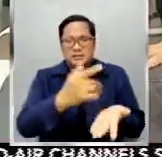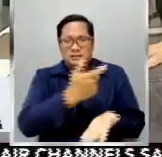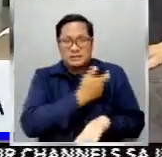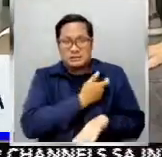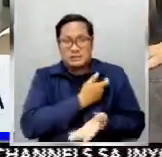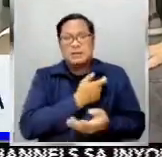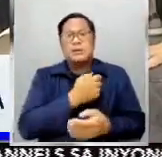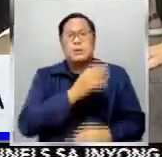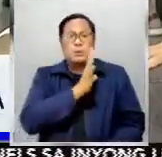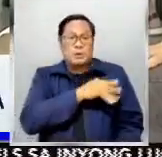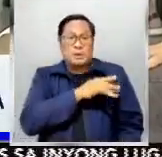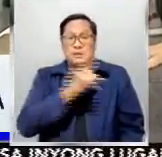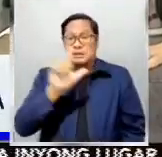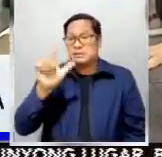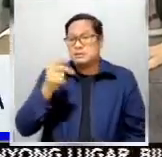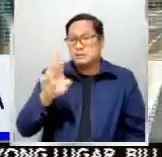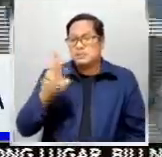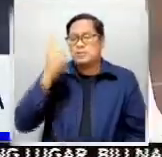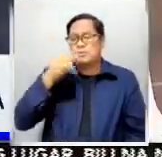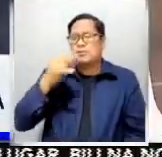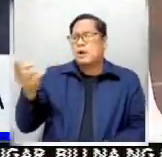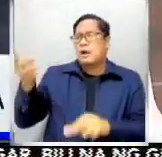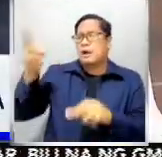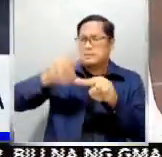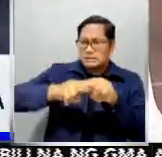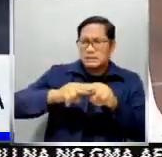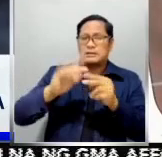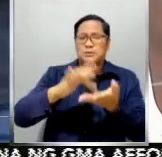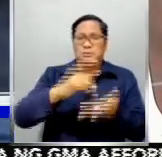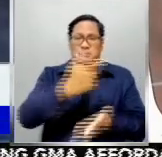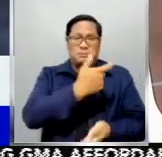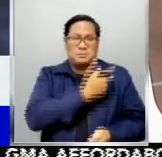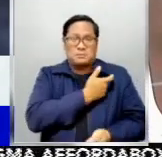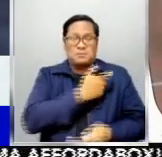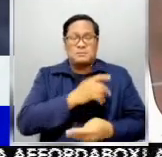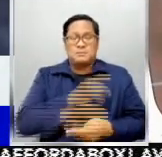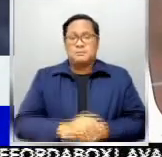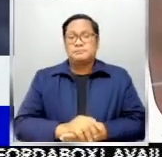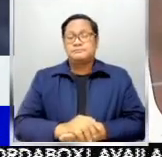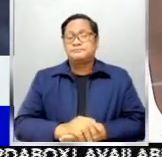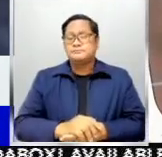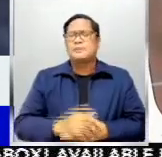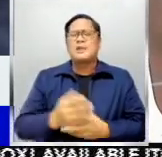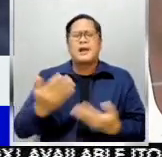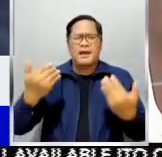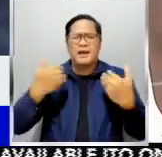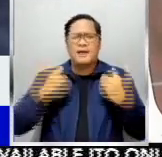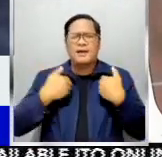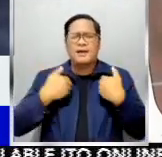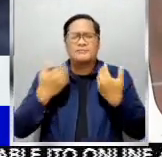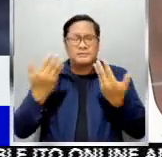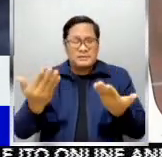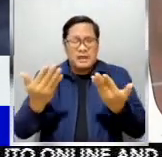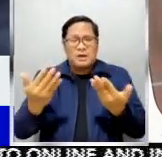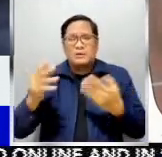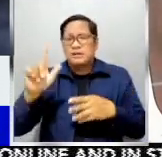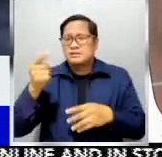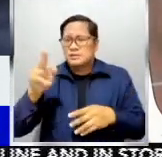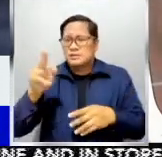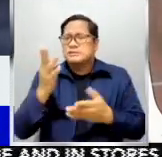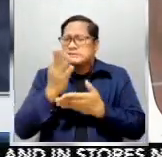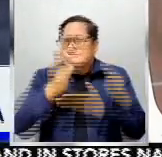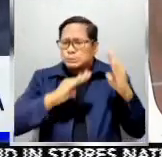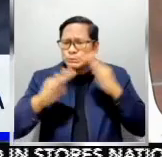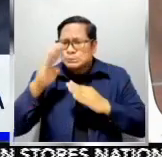ang LGU ng dagdag na supply ng bakuna. Ilang lokal na pamahalaan ang namumroblema ngayon sa supply ng kanilang bakuna kontra